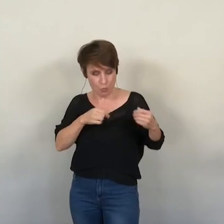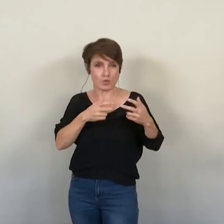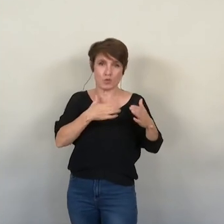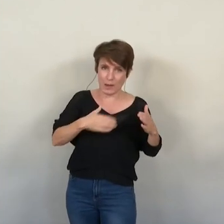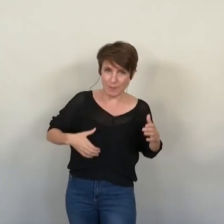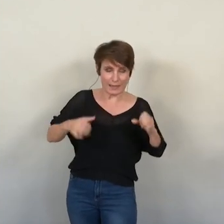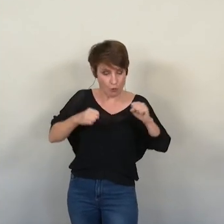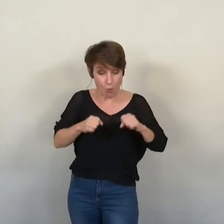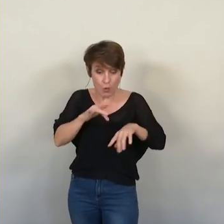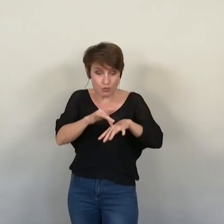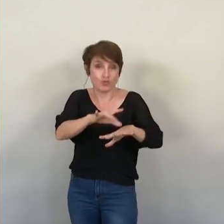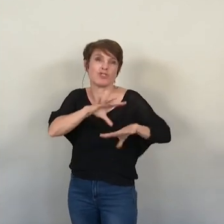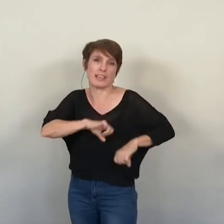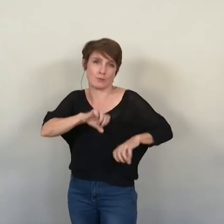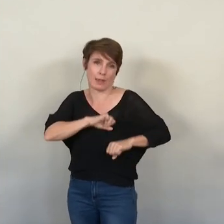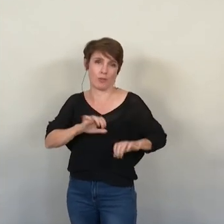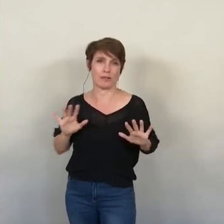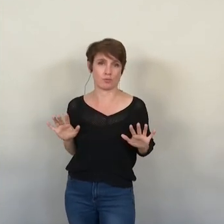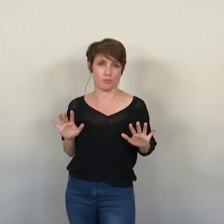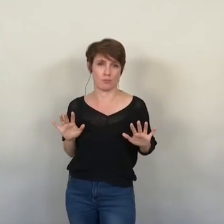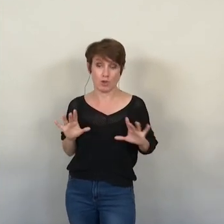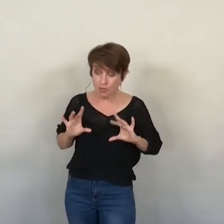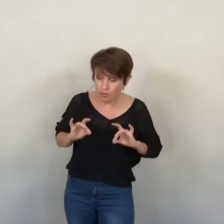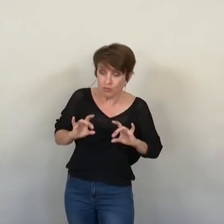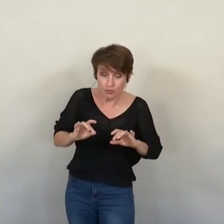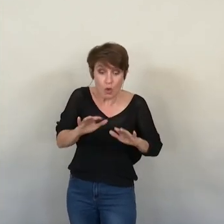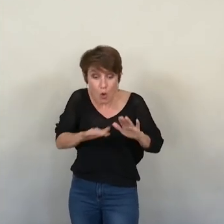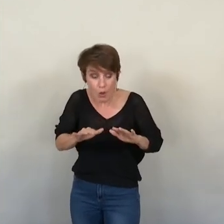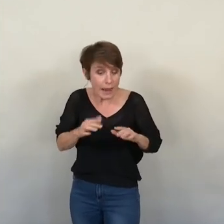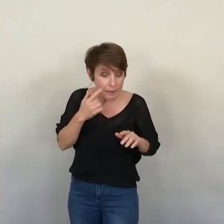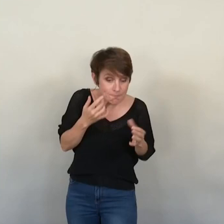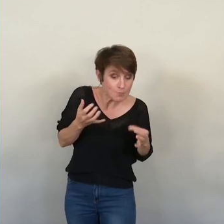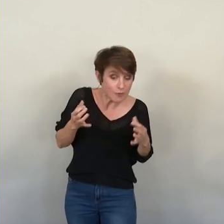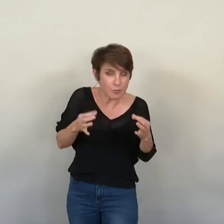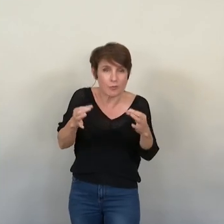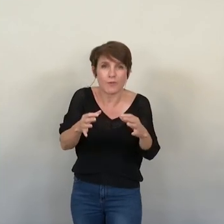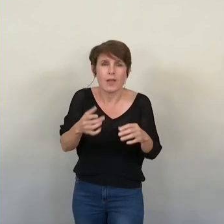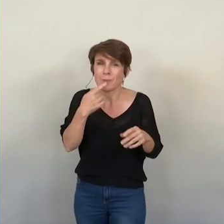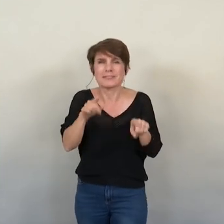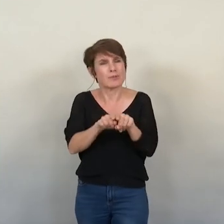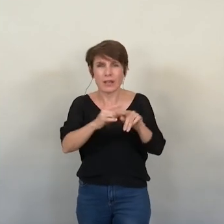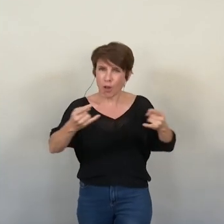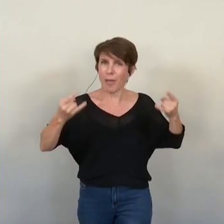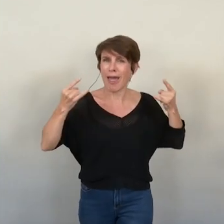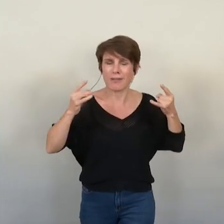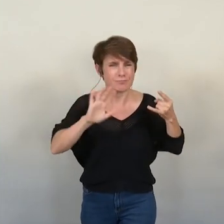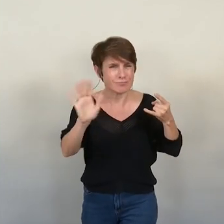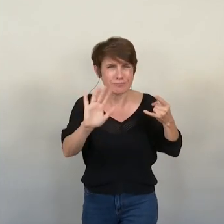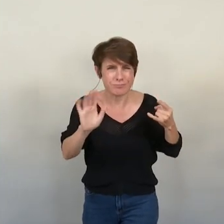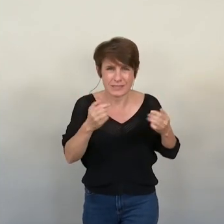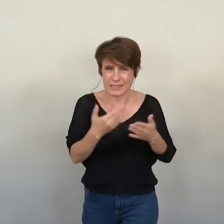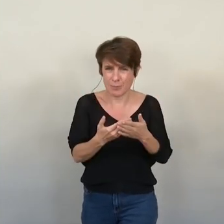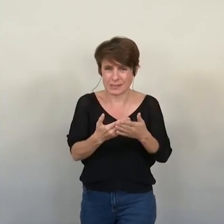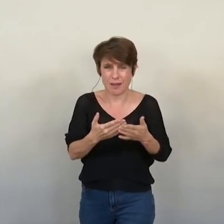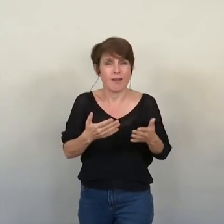d'expérimenter d'essayer de trouver des réponses locales à des désordres globaux voilà c'était pas effet de manche en fait je je le dis avec avec mes mots avec